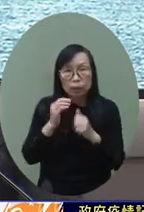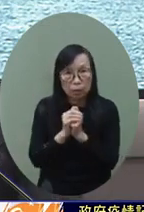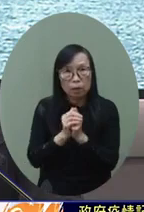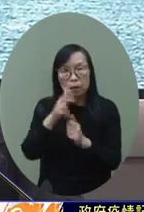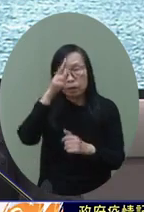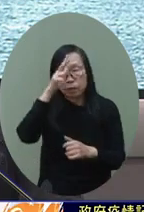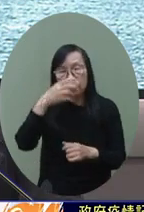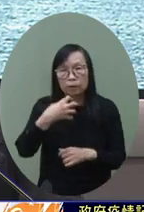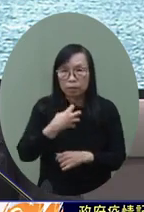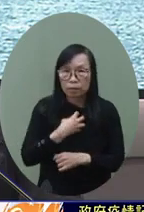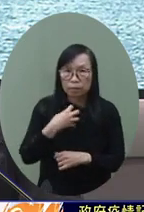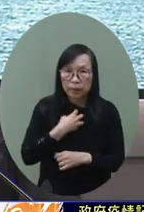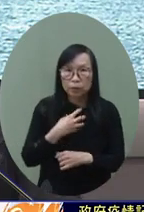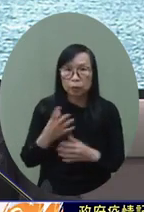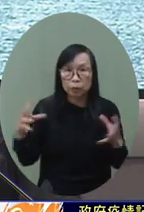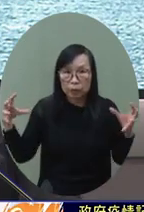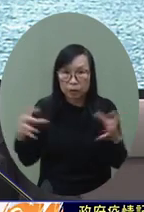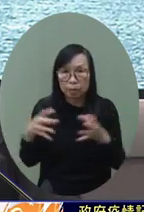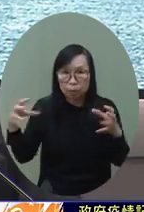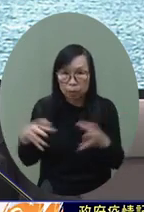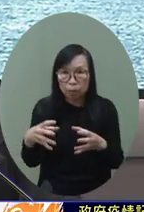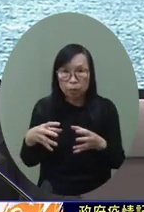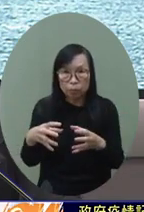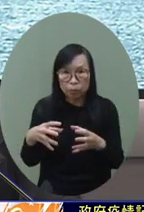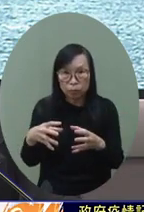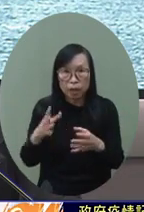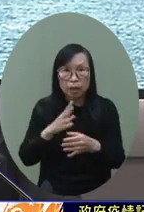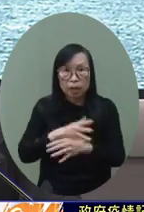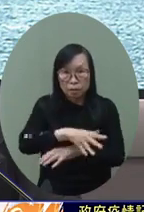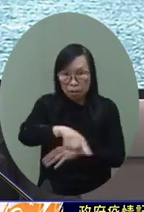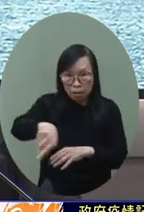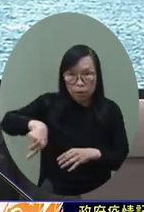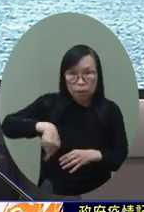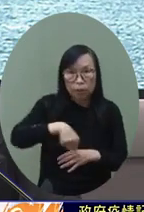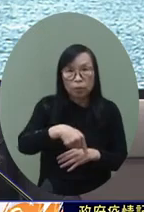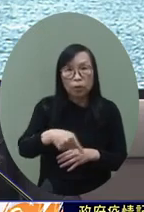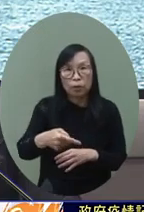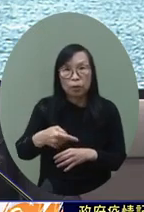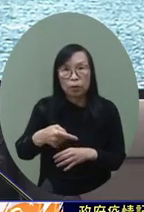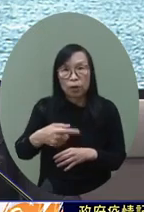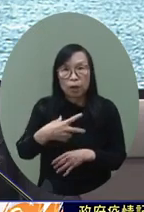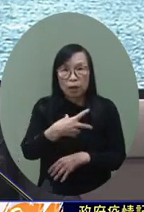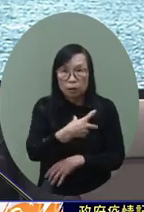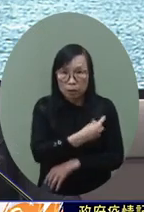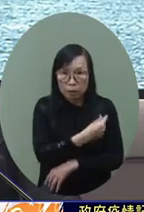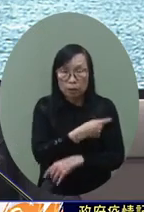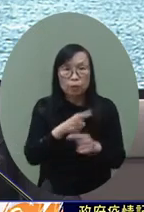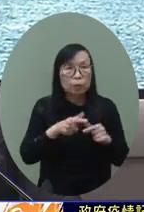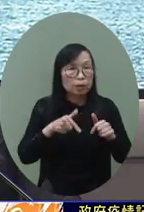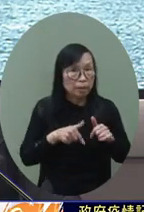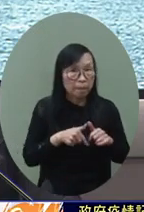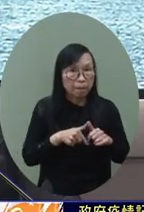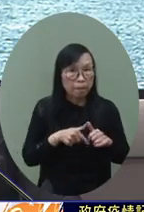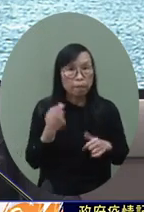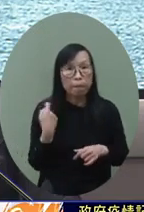府覺得咧，若果能夠集中喺一啲社區嘅接種疫苗中心咧，係